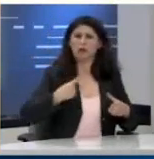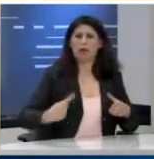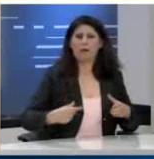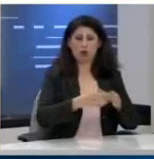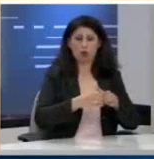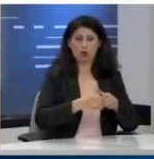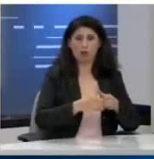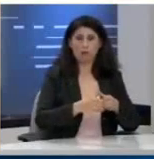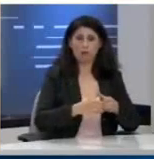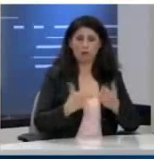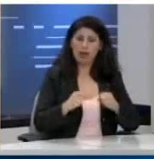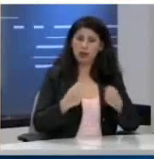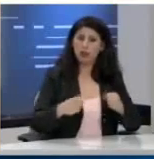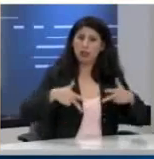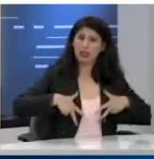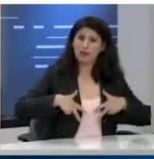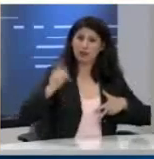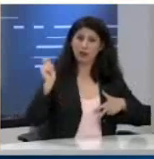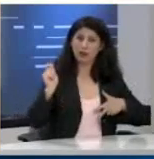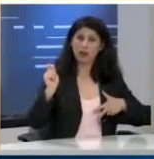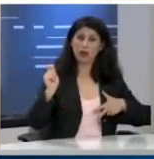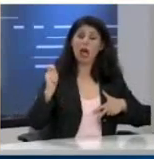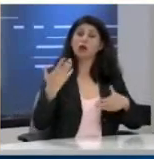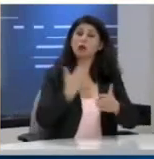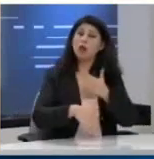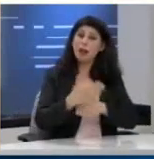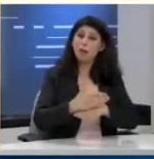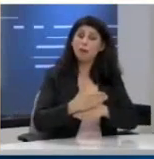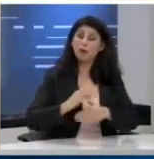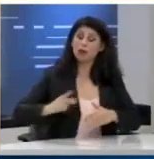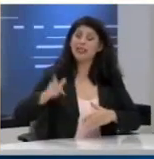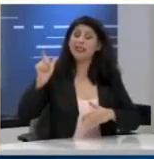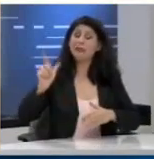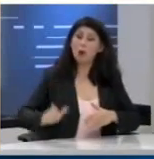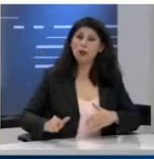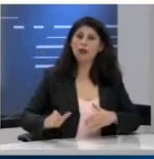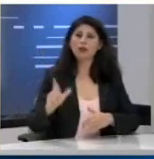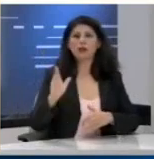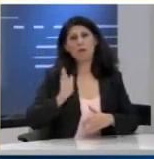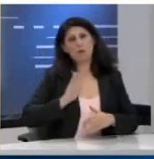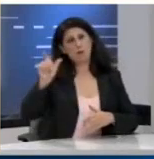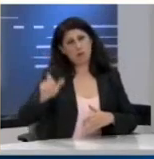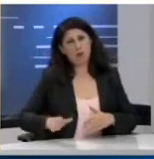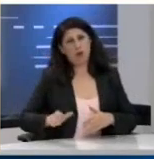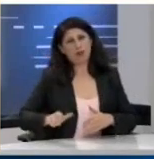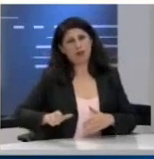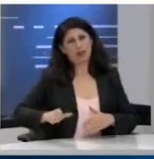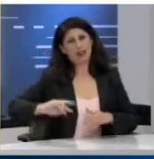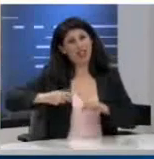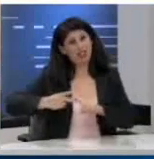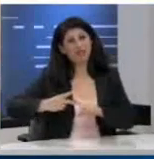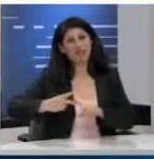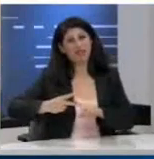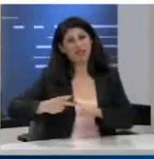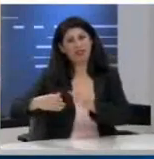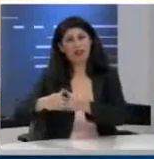συμπεριφερόταν ασκώντας κυβερνητική πολιτική στους ανάπηρους συμπολίτες μας ως πολίτες δεύτερης κατηγορίας. Διότι στην